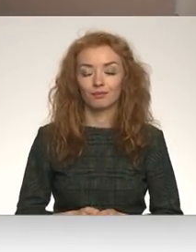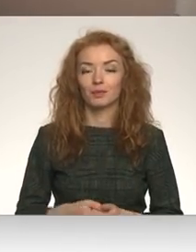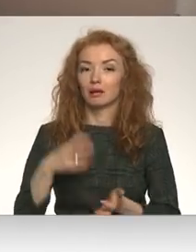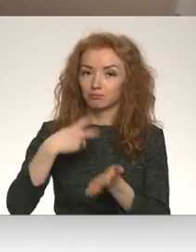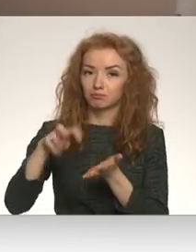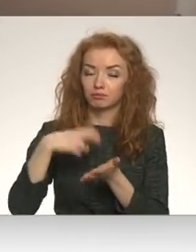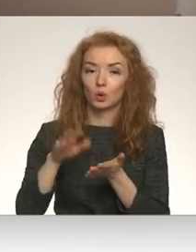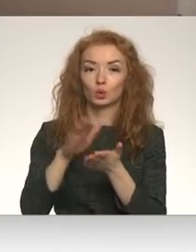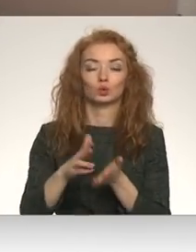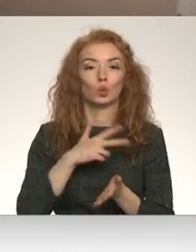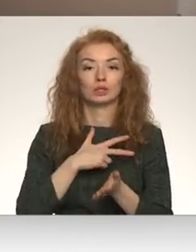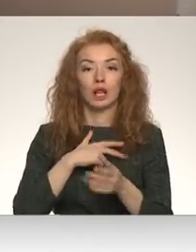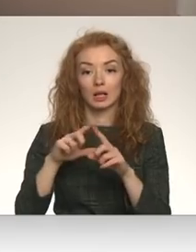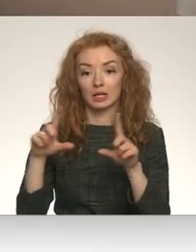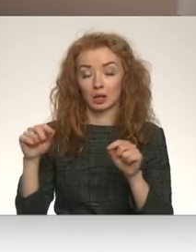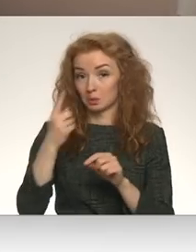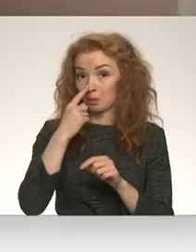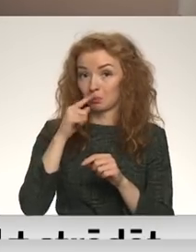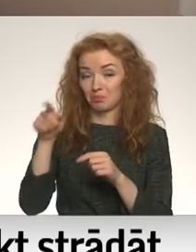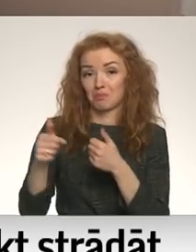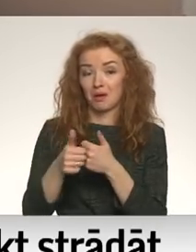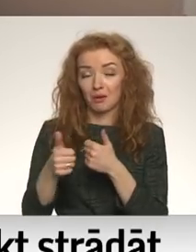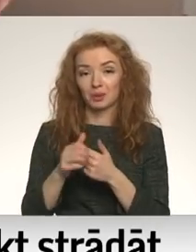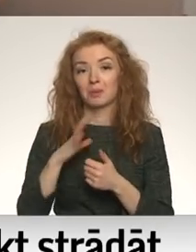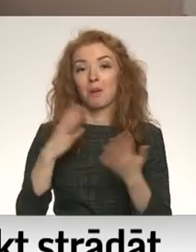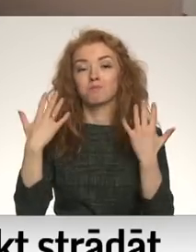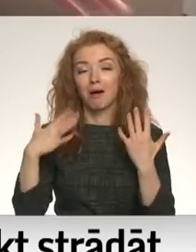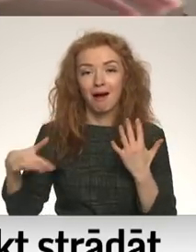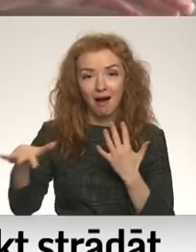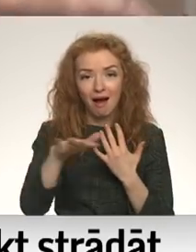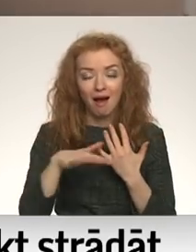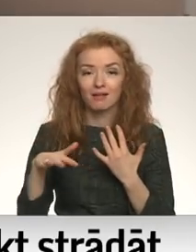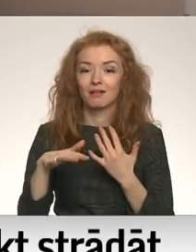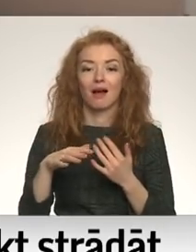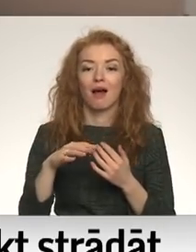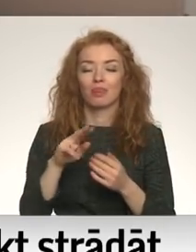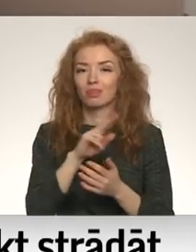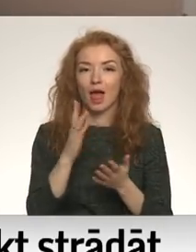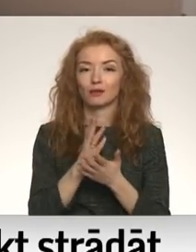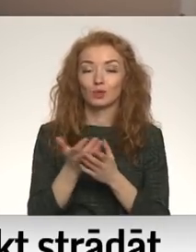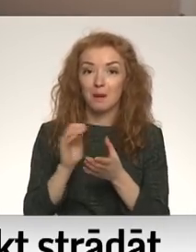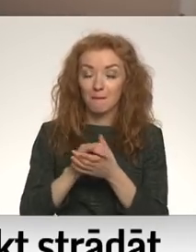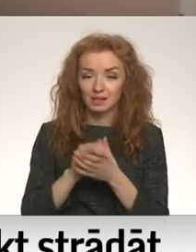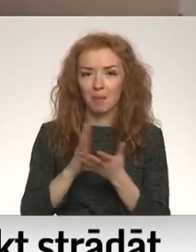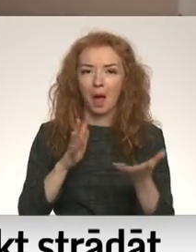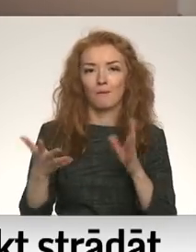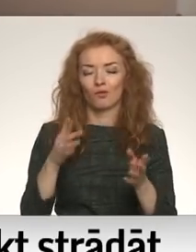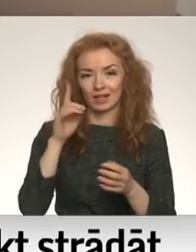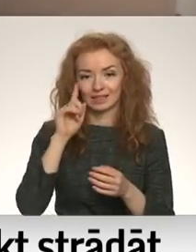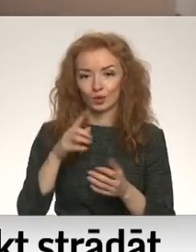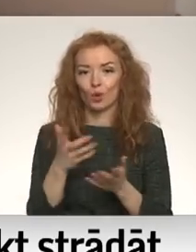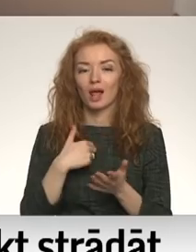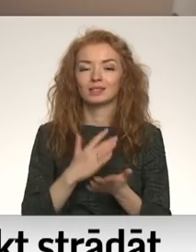Gājām uz sociālo dienestu, nu tas jau te pat. Bijām parkā tepat netālu. Vēl neesmu iepazinis, bet aptuveni zinu, kur